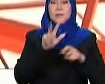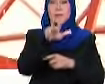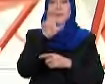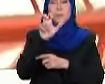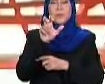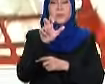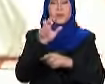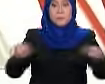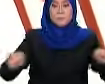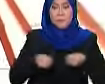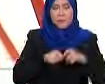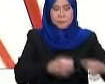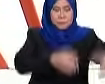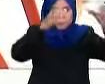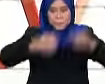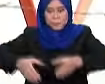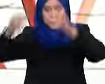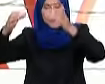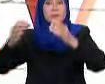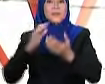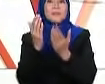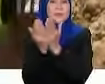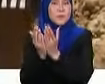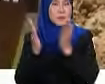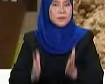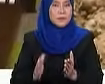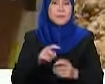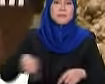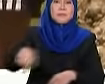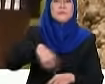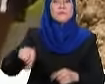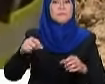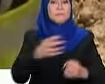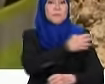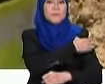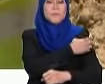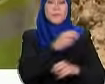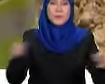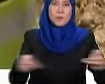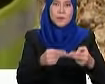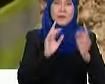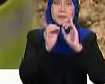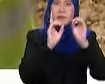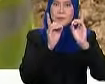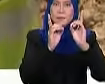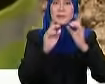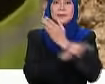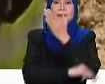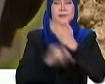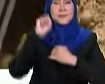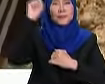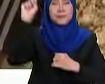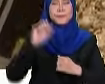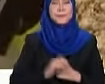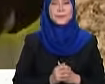300 lokasi terutama sekolah yang dikenal pasti bagi memperkasakan kesalinghubungan digital di negeri ini